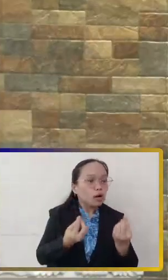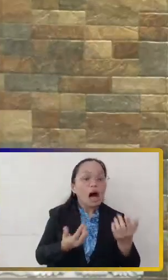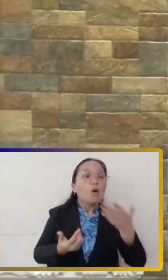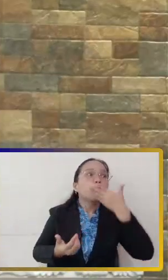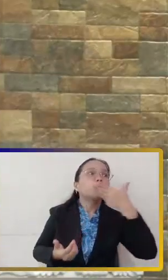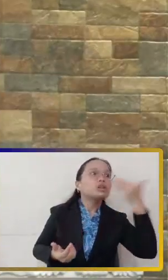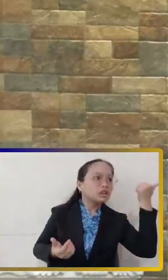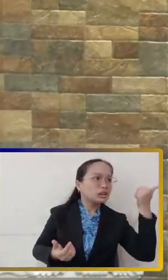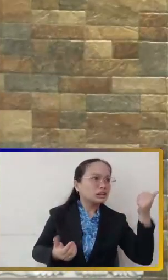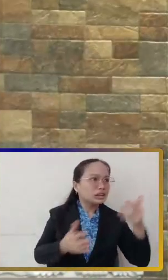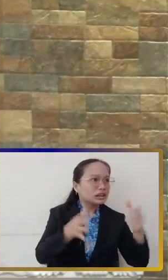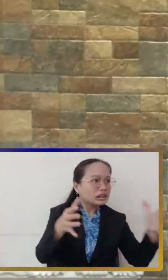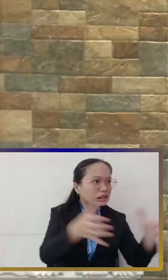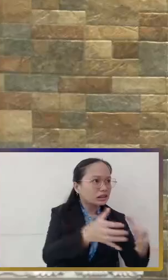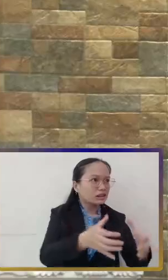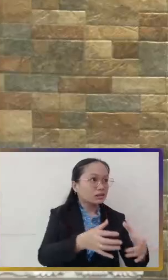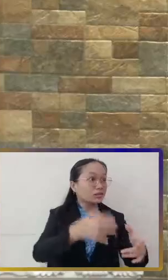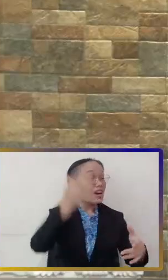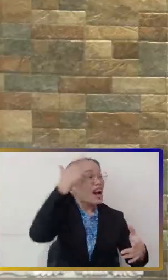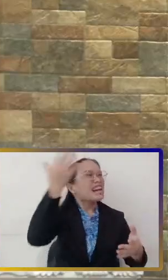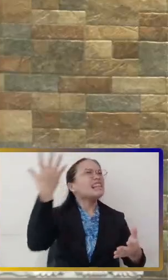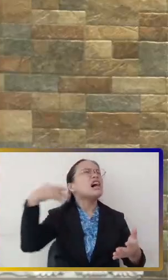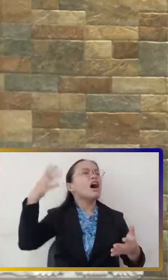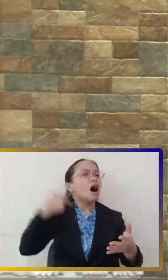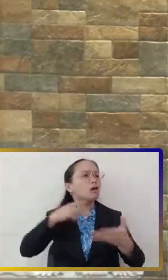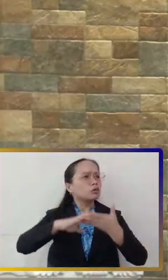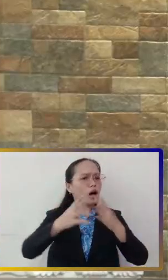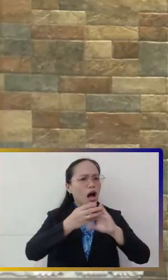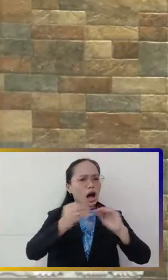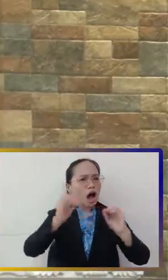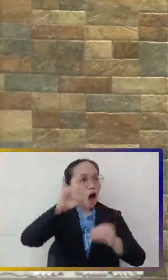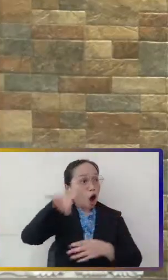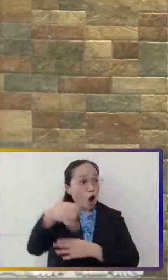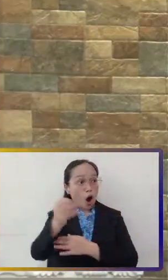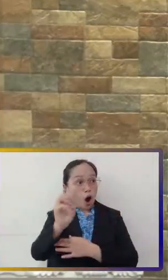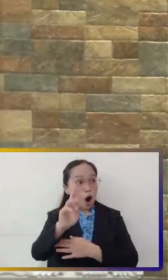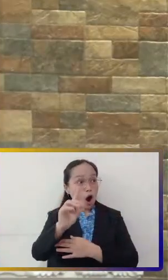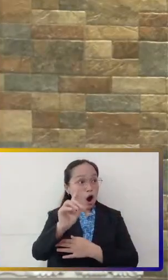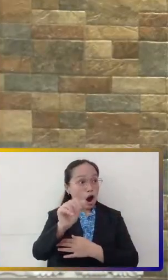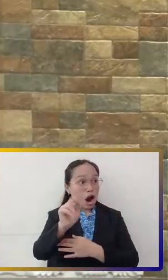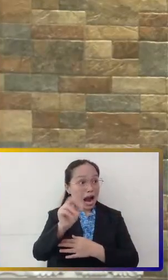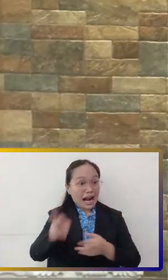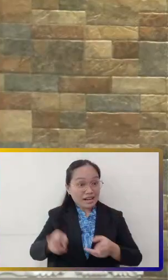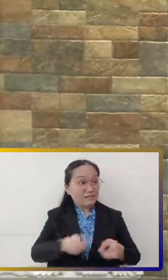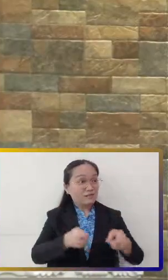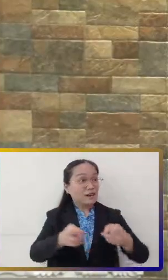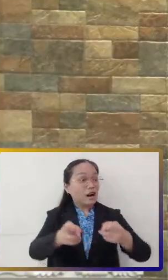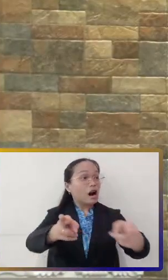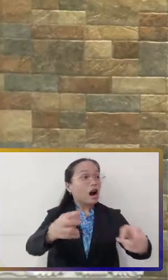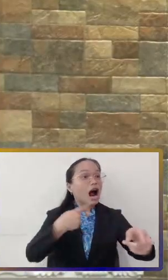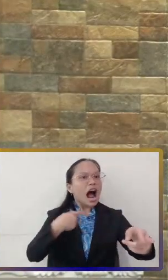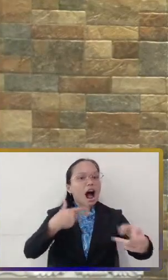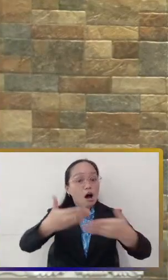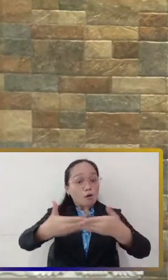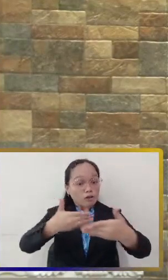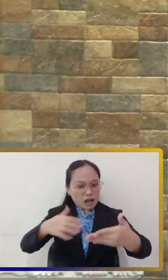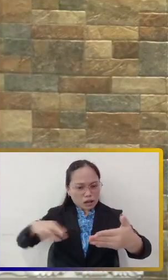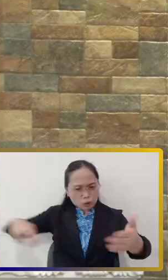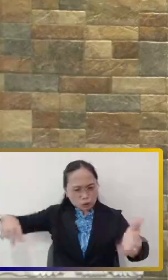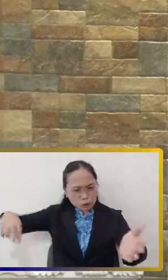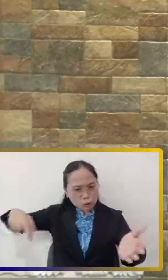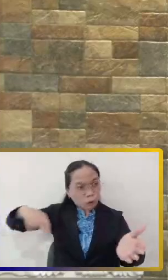muna nila ay yung tabernacle, yung mga priest, yung mga may hawak ng Ark of God. At